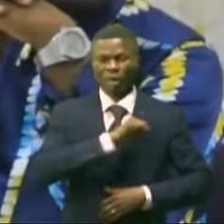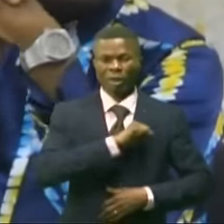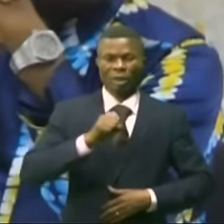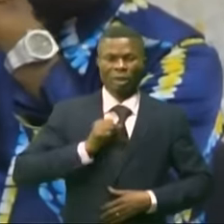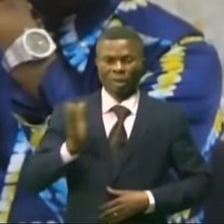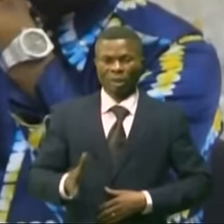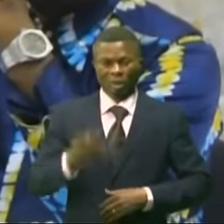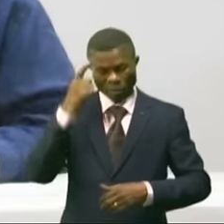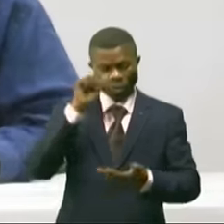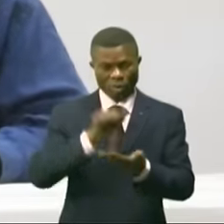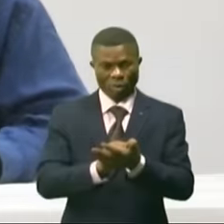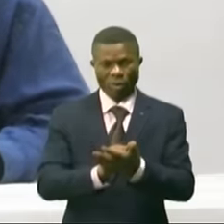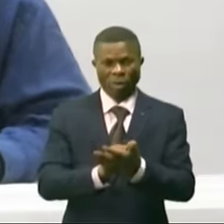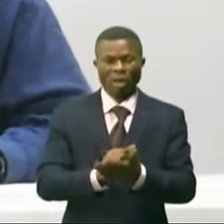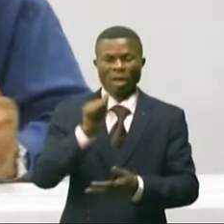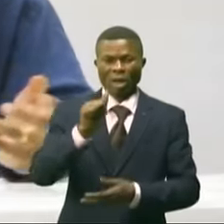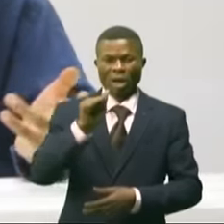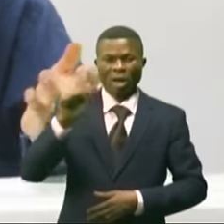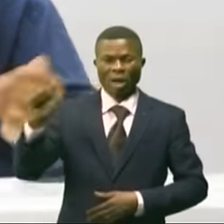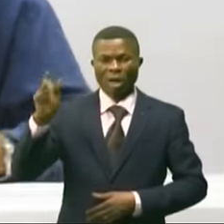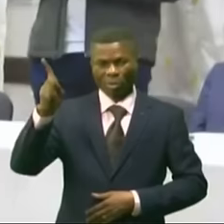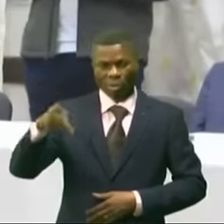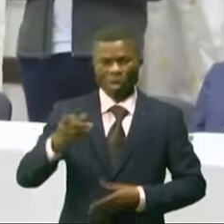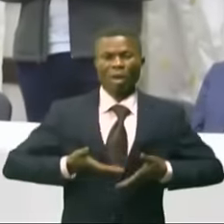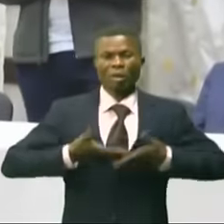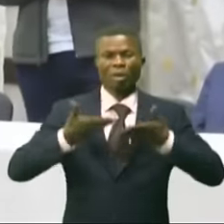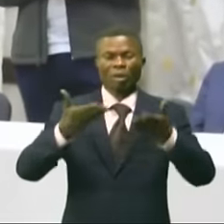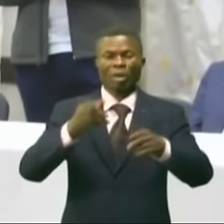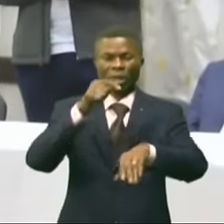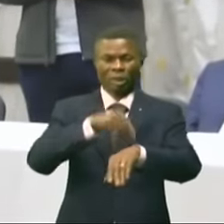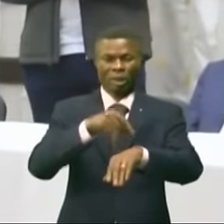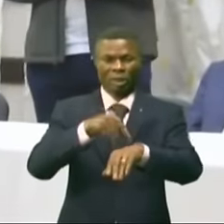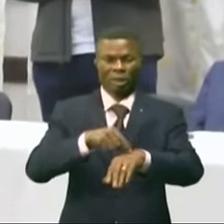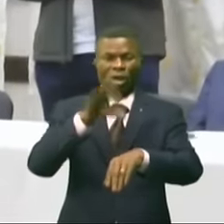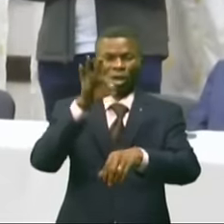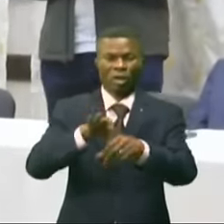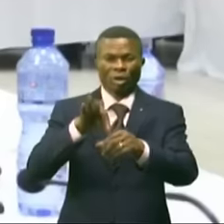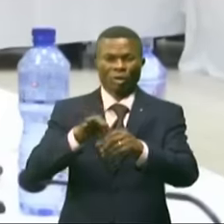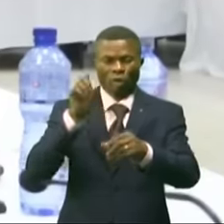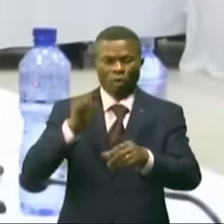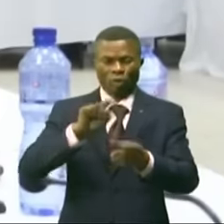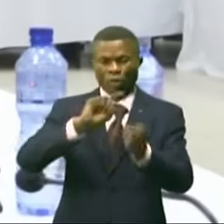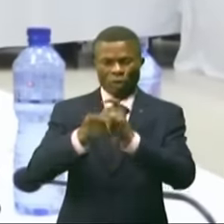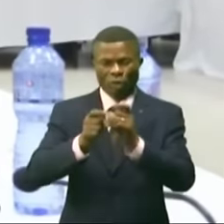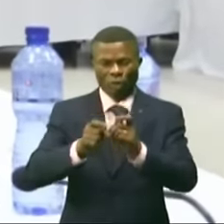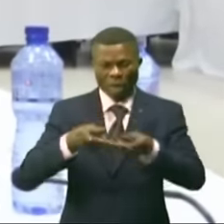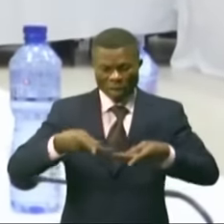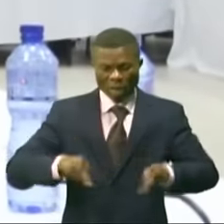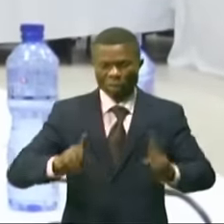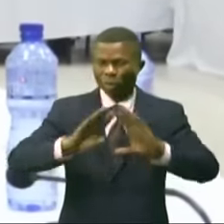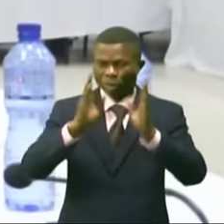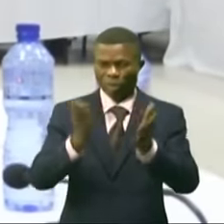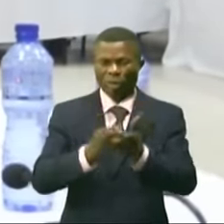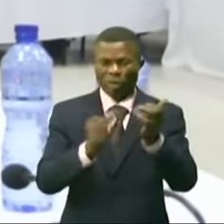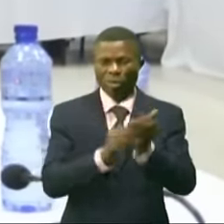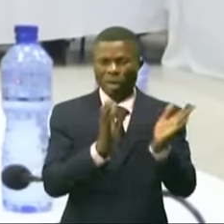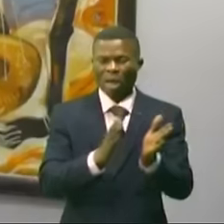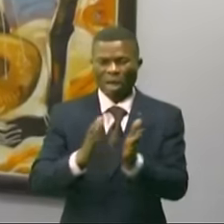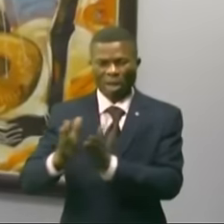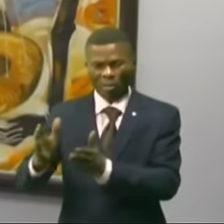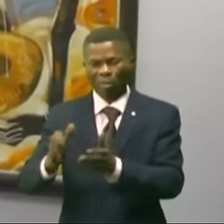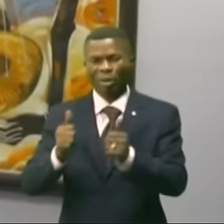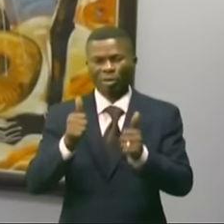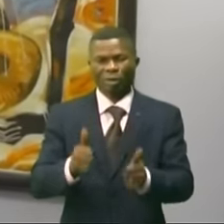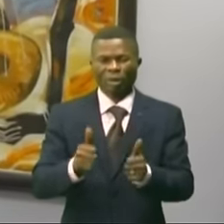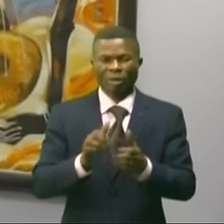à ce sujet la PEP aaap propose que la date de cette élection soit modifiée pour permettre à tous de bien se préparer